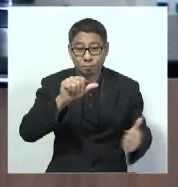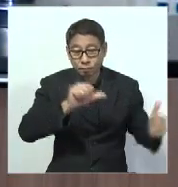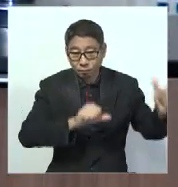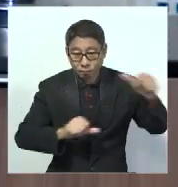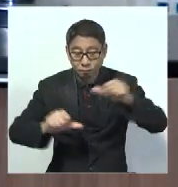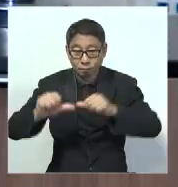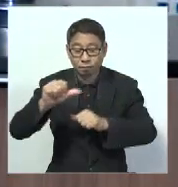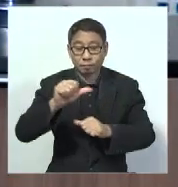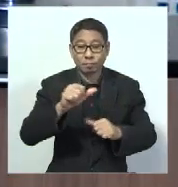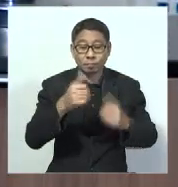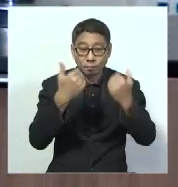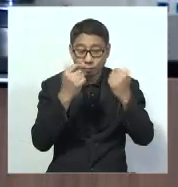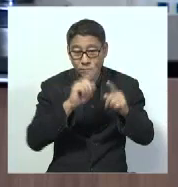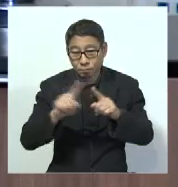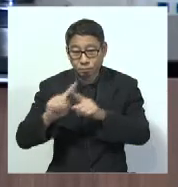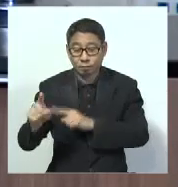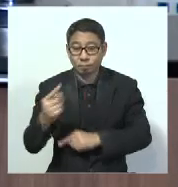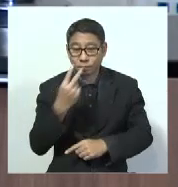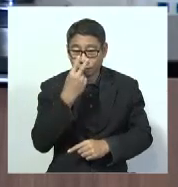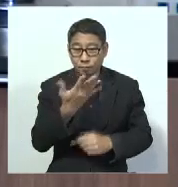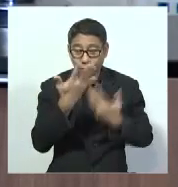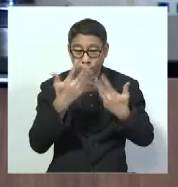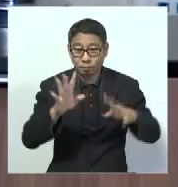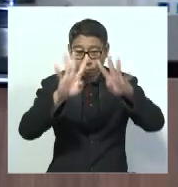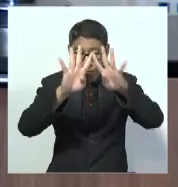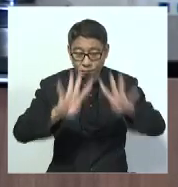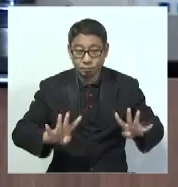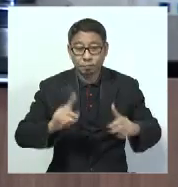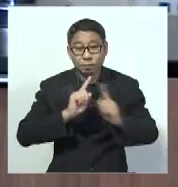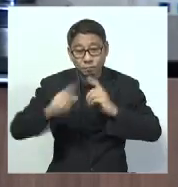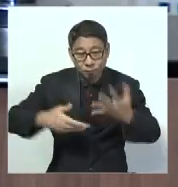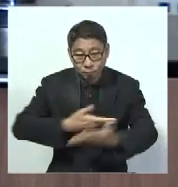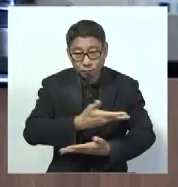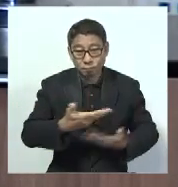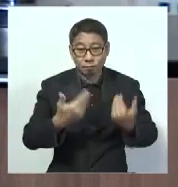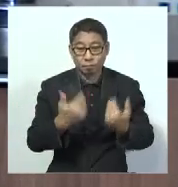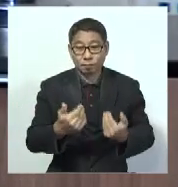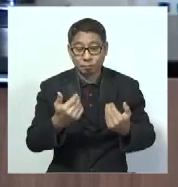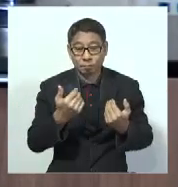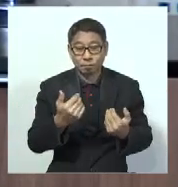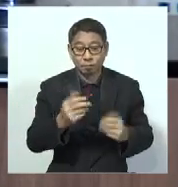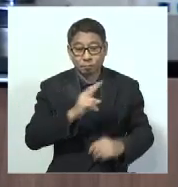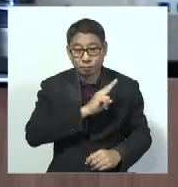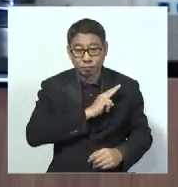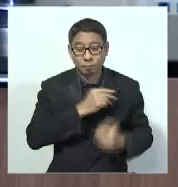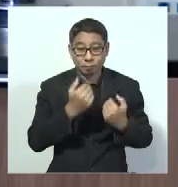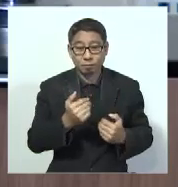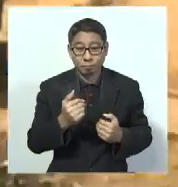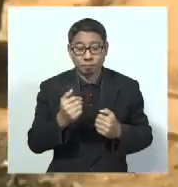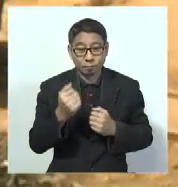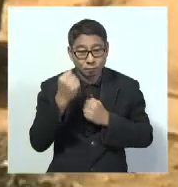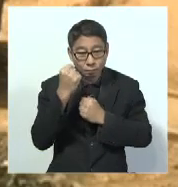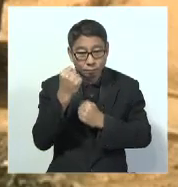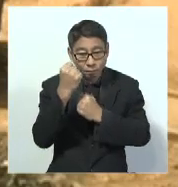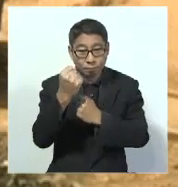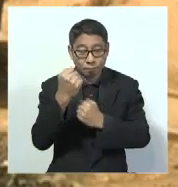างๆแล้วเนี่ย เรามองว่าสิ่งที่อาเซียนจะต้องคุยกันอย่างใกล้ชิดเนี่ยนะครับในภูมิภาคเนี่ยก็เรื่องของความท้าทายในภูมิภาคไม่ว่าจะ